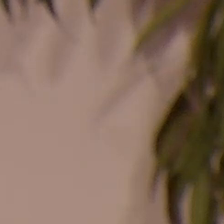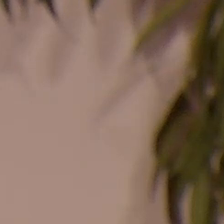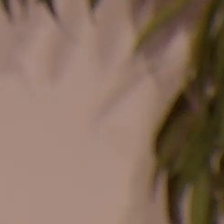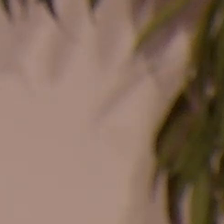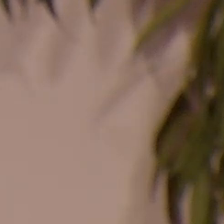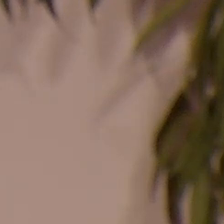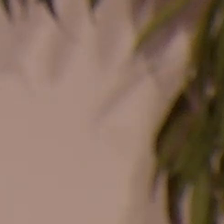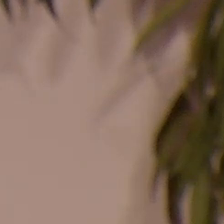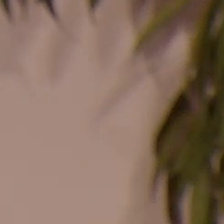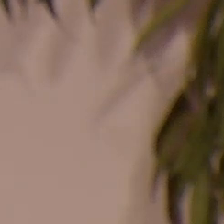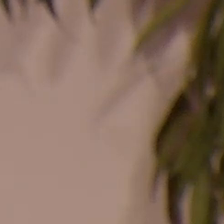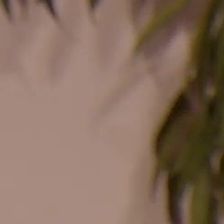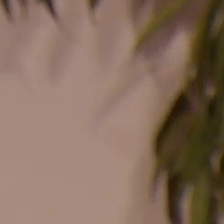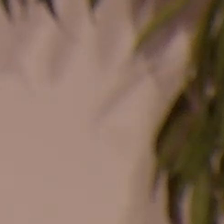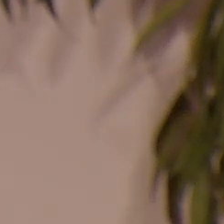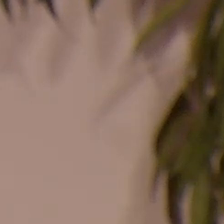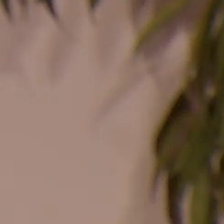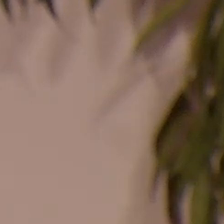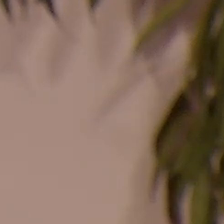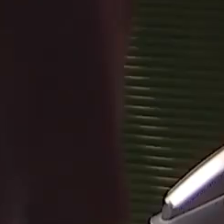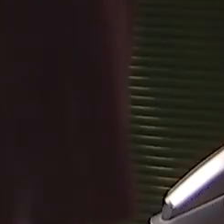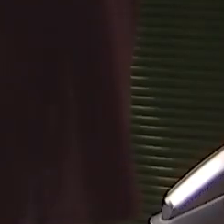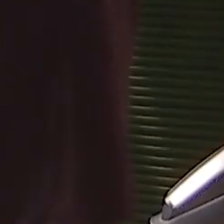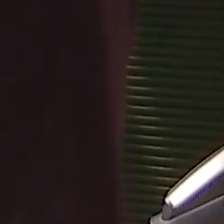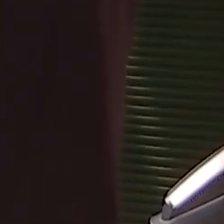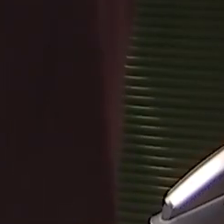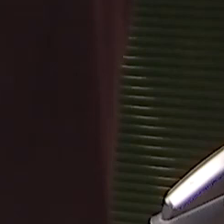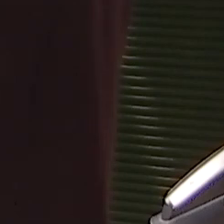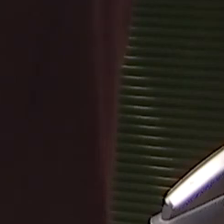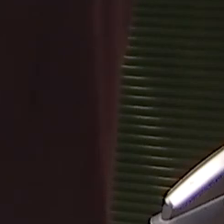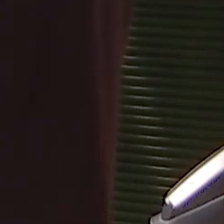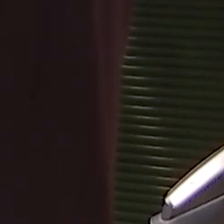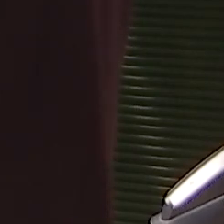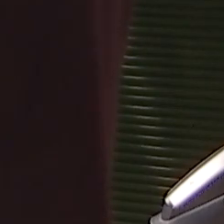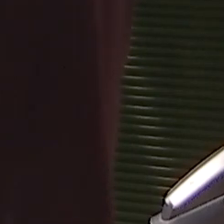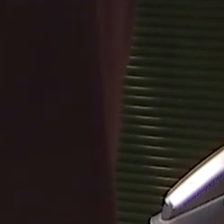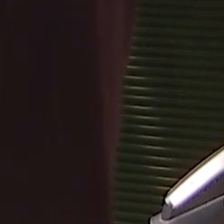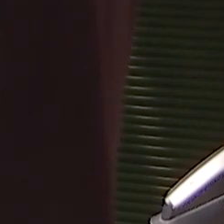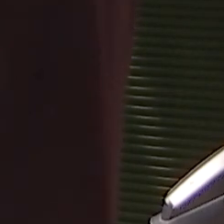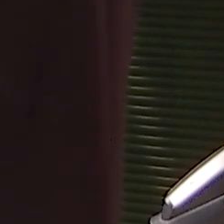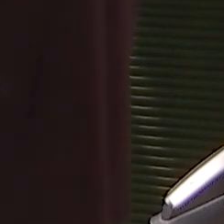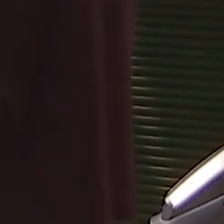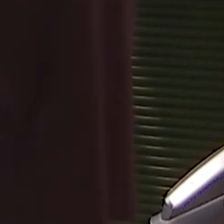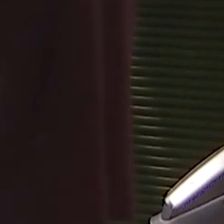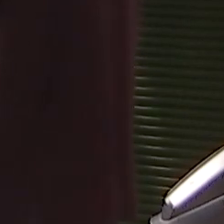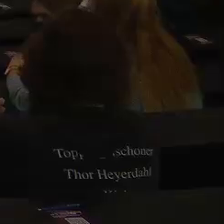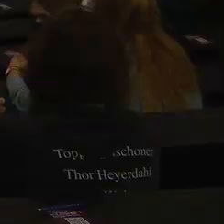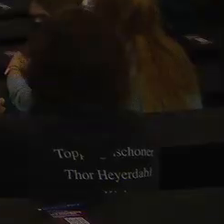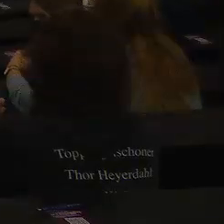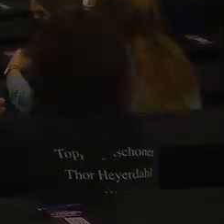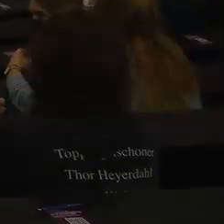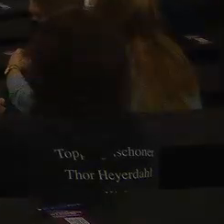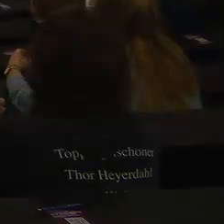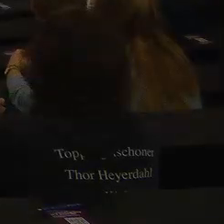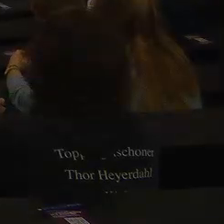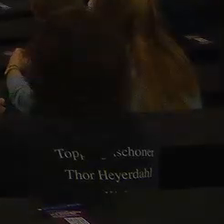Endstation durch, freut euch auf die Kieler Woche, setzt euch an den Bootshafen, springt in die Förde, legt euch an Strände, findet eure Stammkneipe und wenn ihr